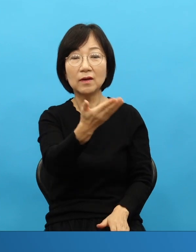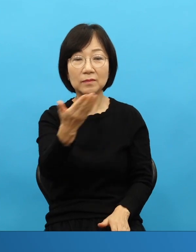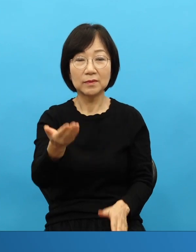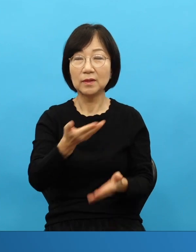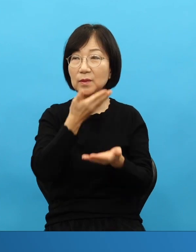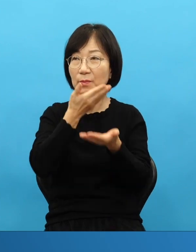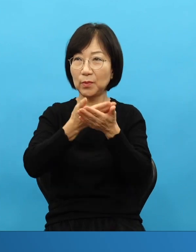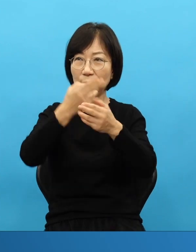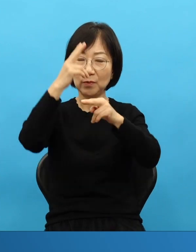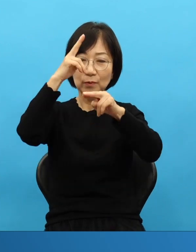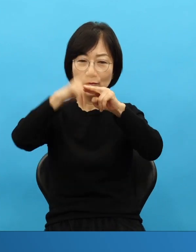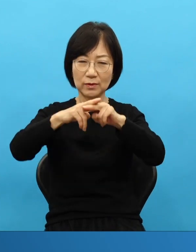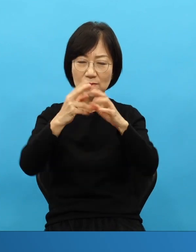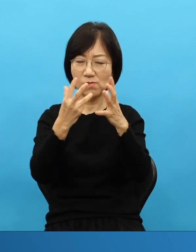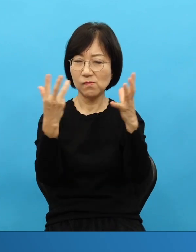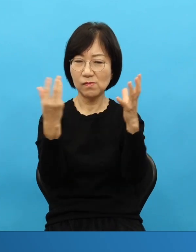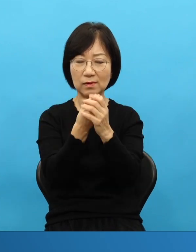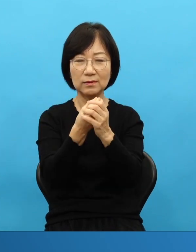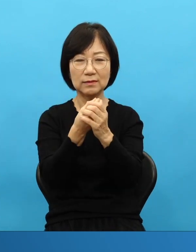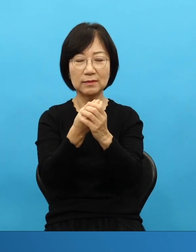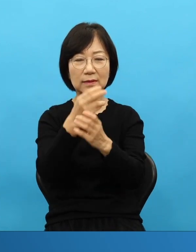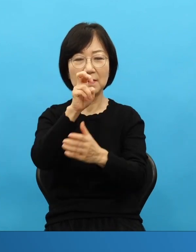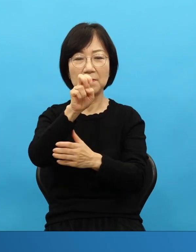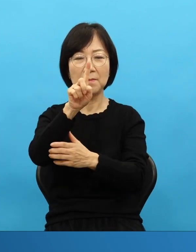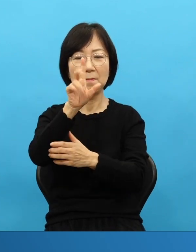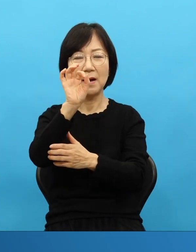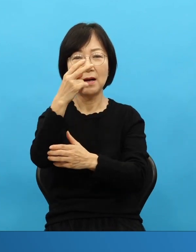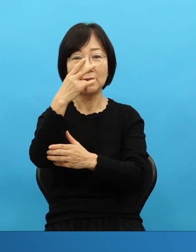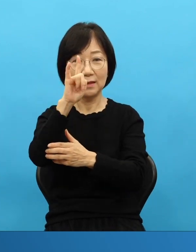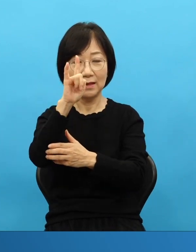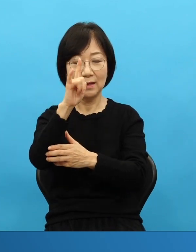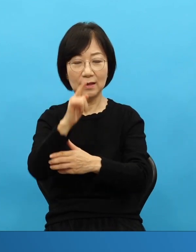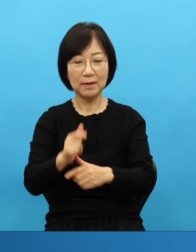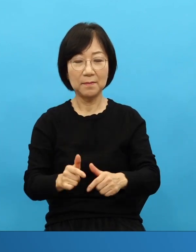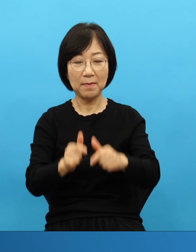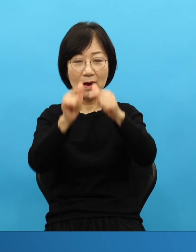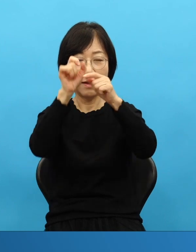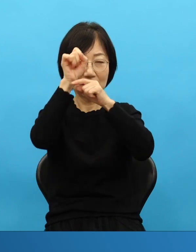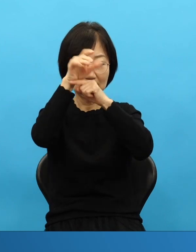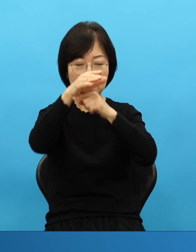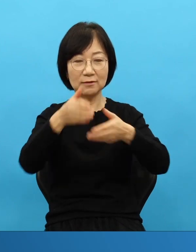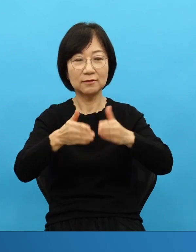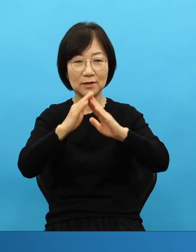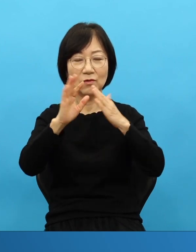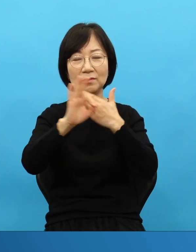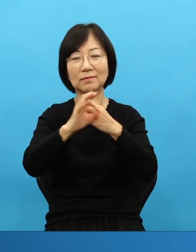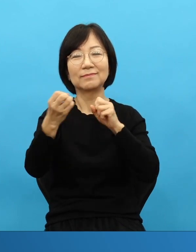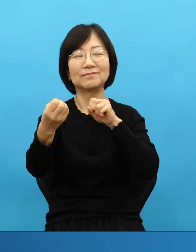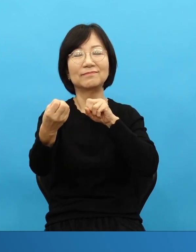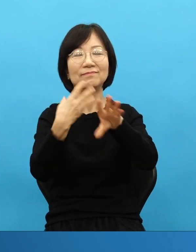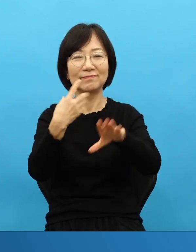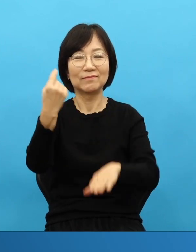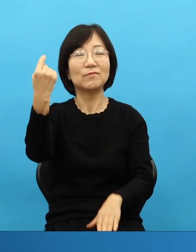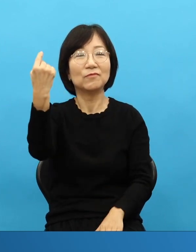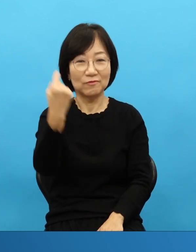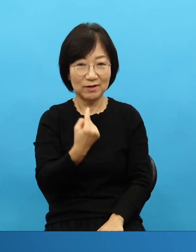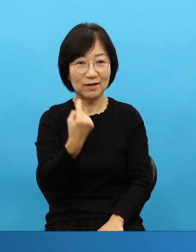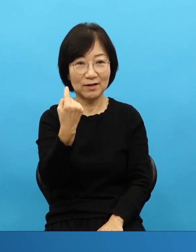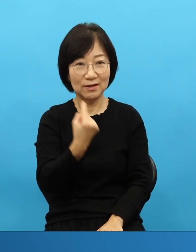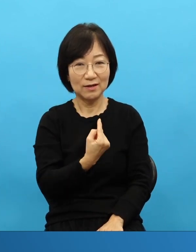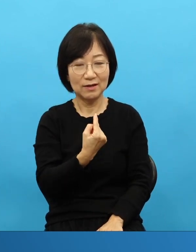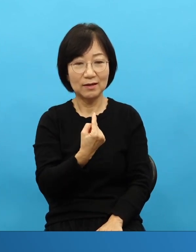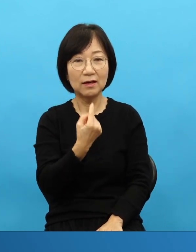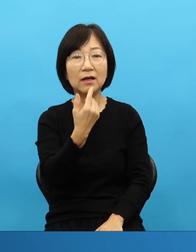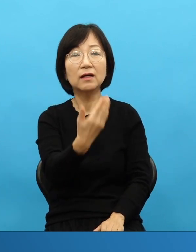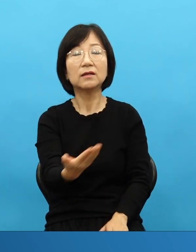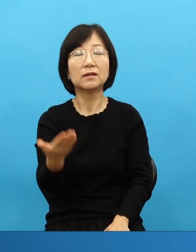만들면 응답 옵니다. And if you make the absolute partisan of the throne, then answers will come. 자, 그러나 언약을